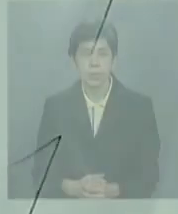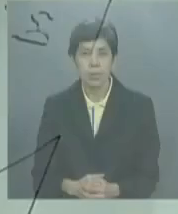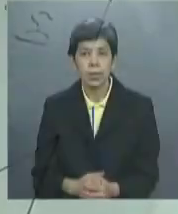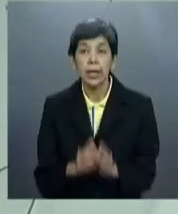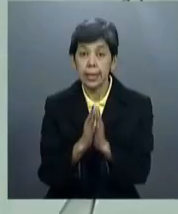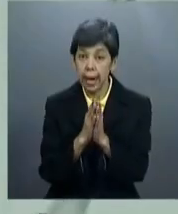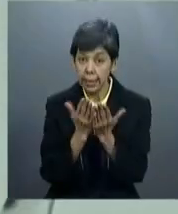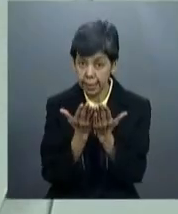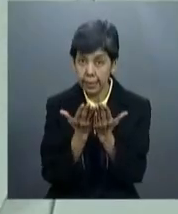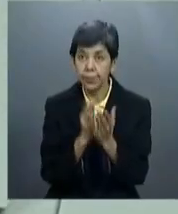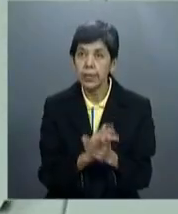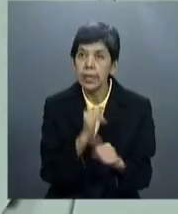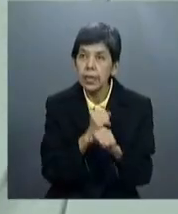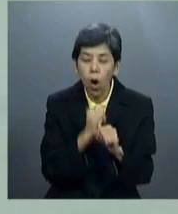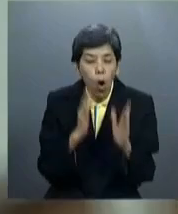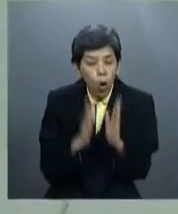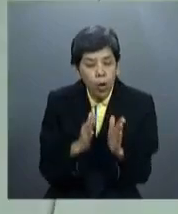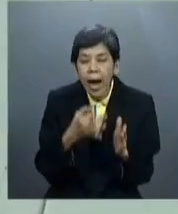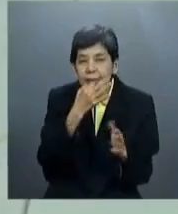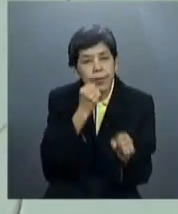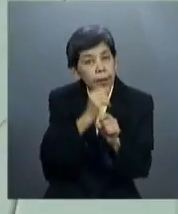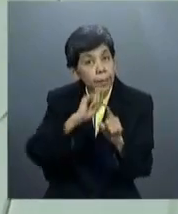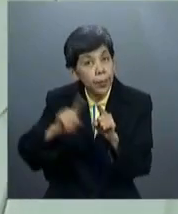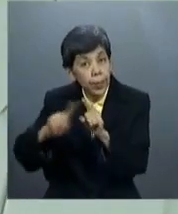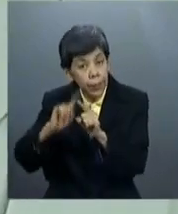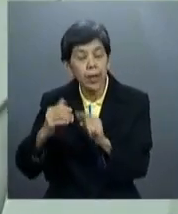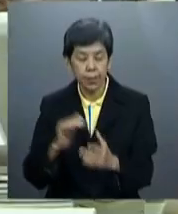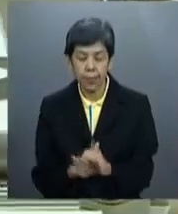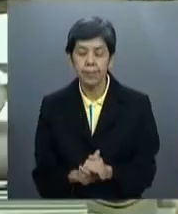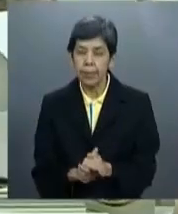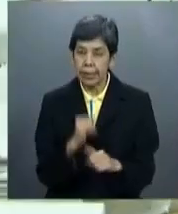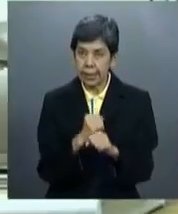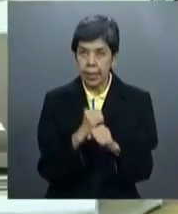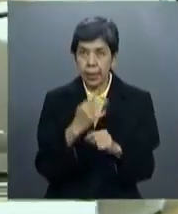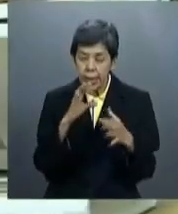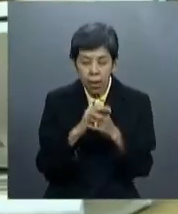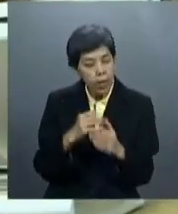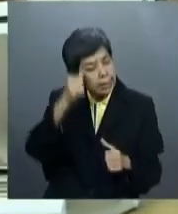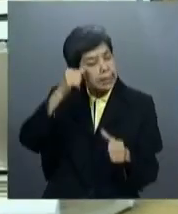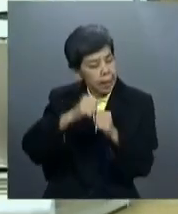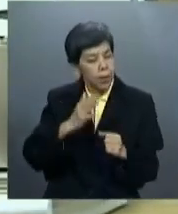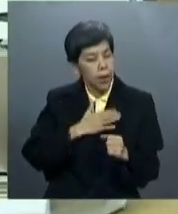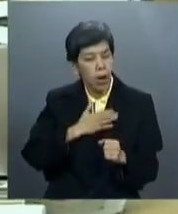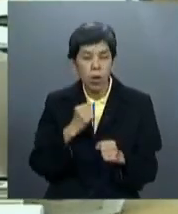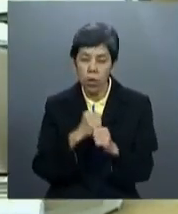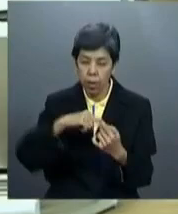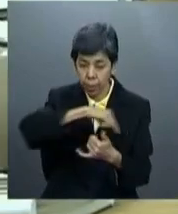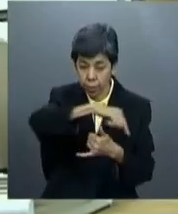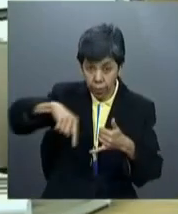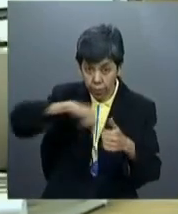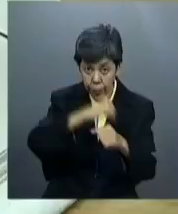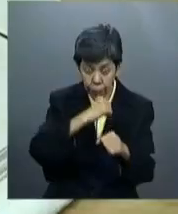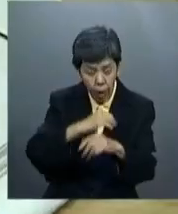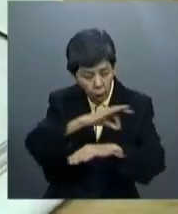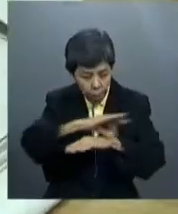ังสือรวมเล่มงานไดคัทรูปคนหลากอาชีพ Design is Relation เป็นบันทึกความทรงจำถึงคนแวดล้อมที่มีส่วนสร้างงาน